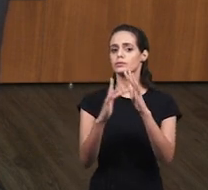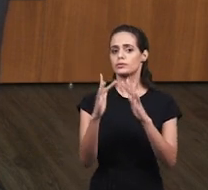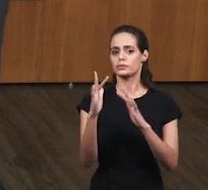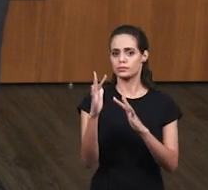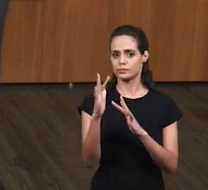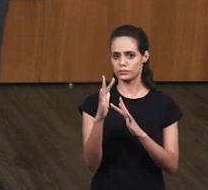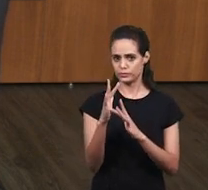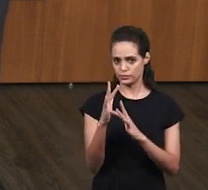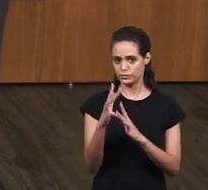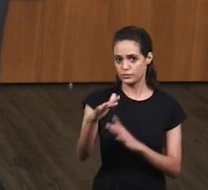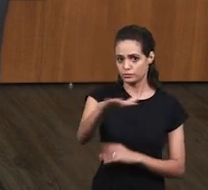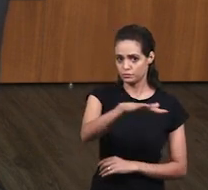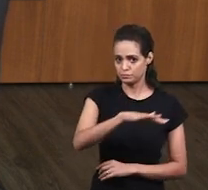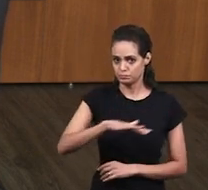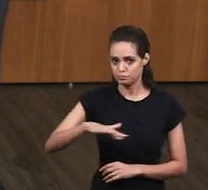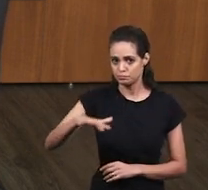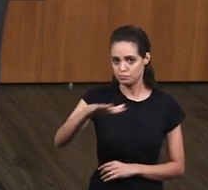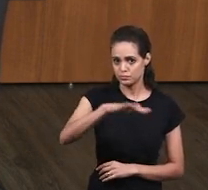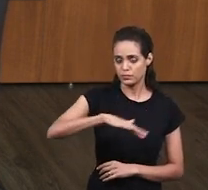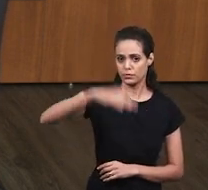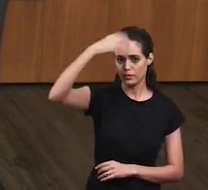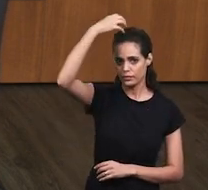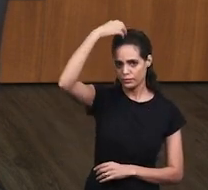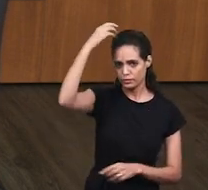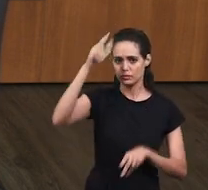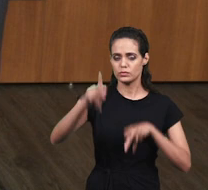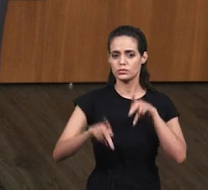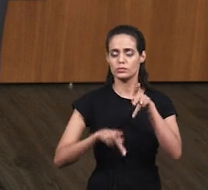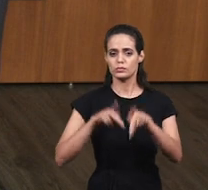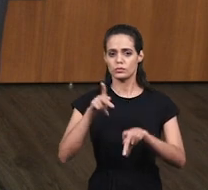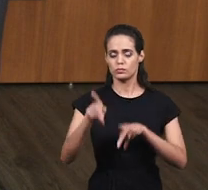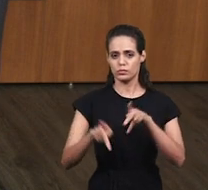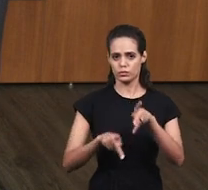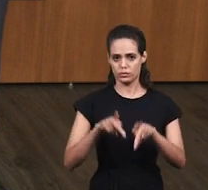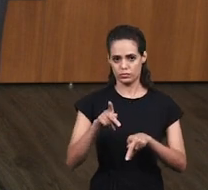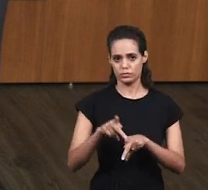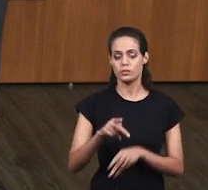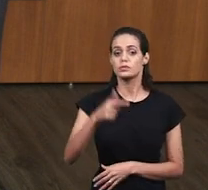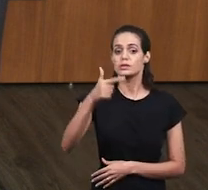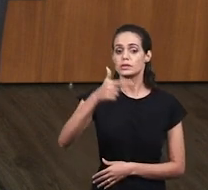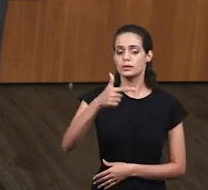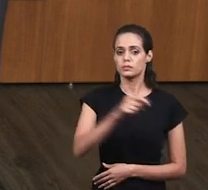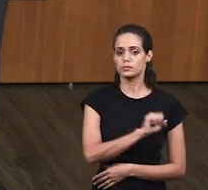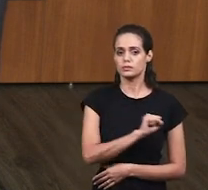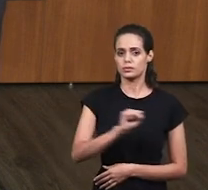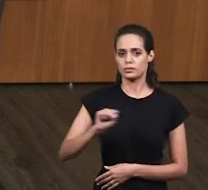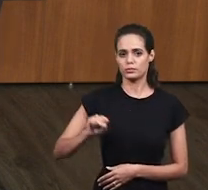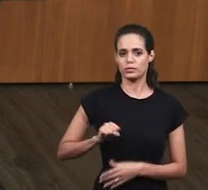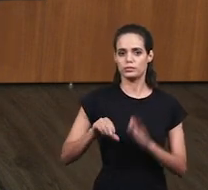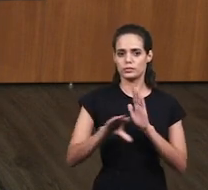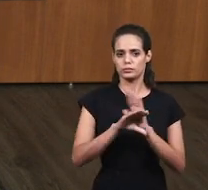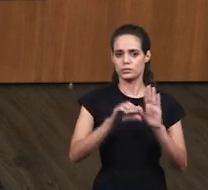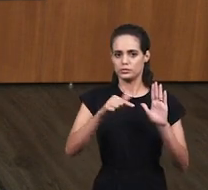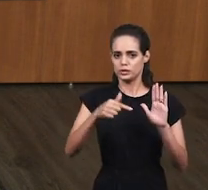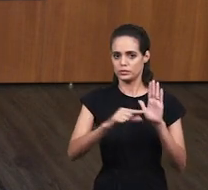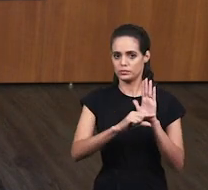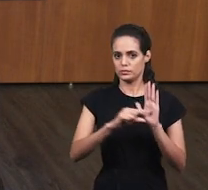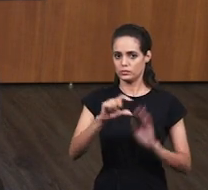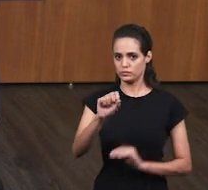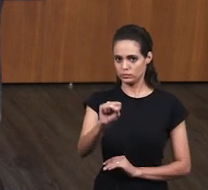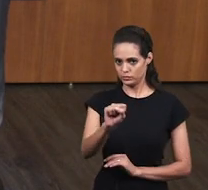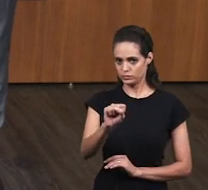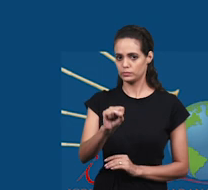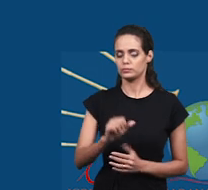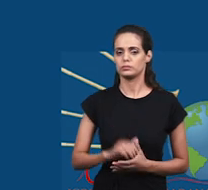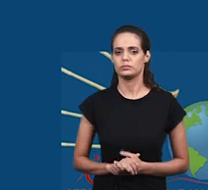sur le peuple, selon on trouve dans le livre de 2 Samuel chapitre 7 verset 8. Maintenant donc,